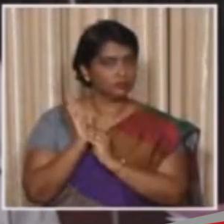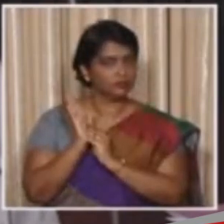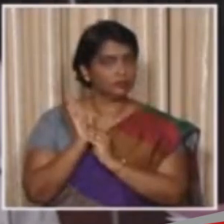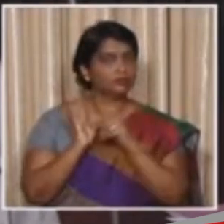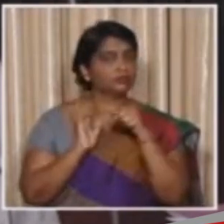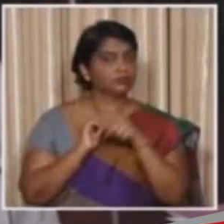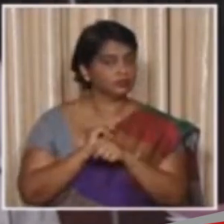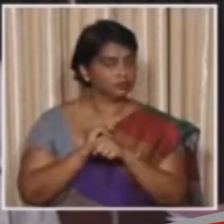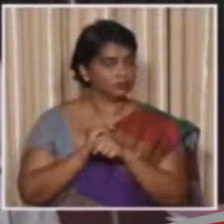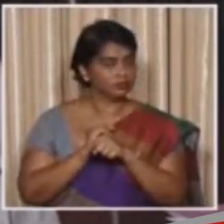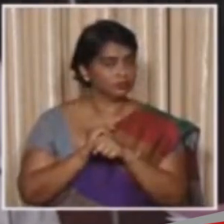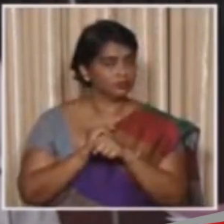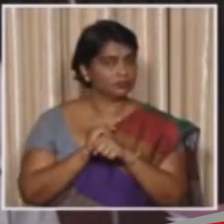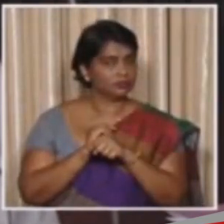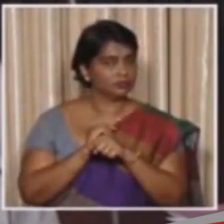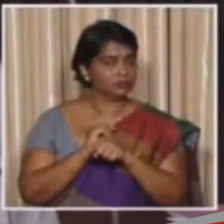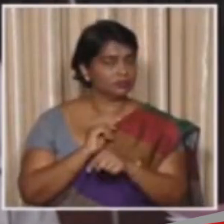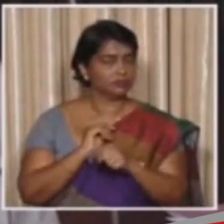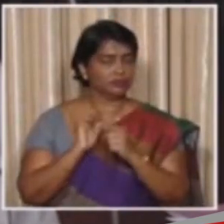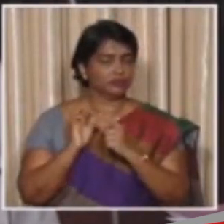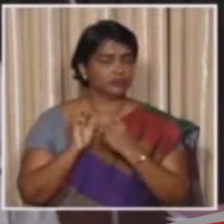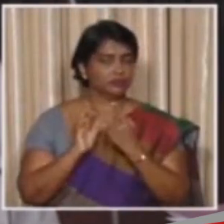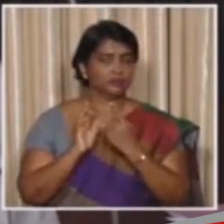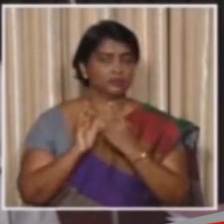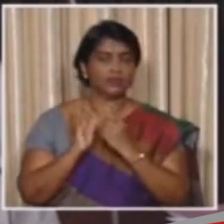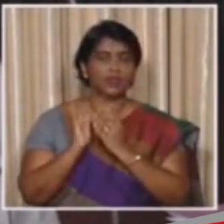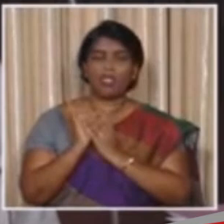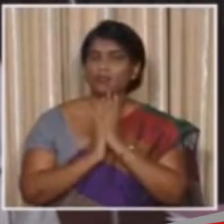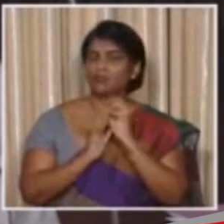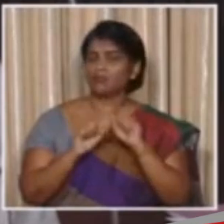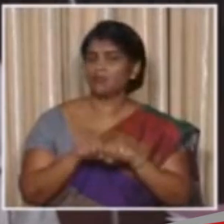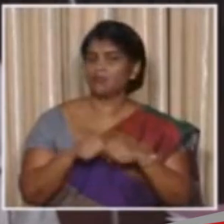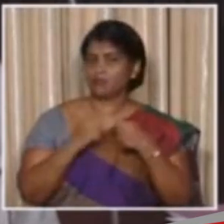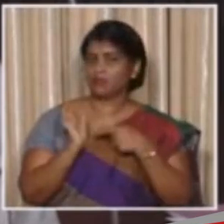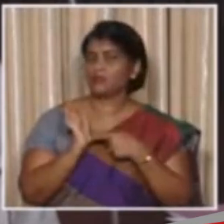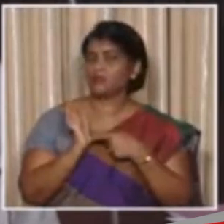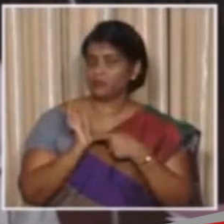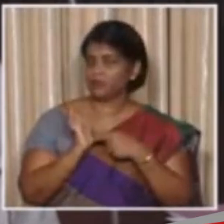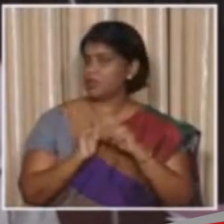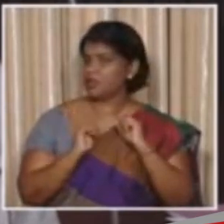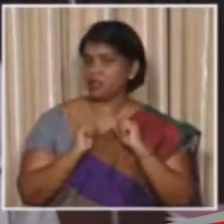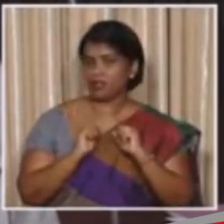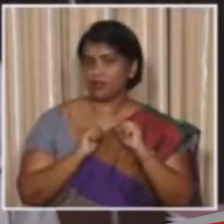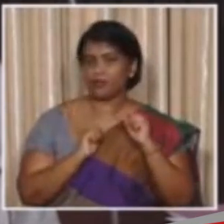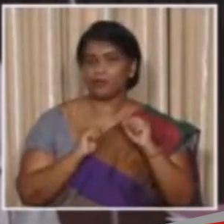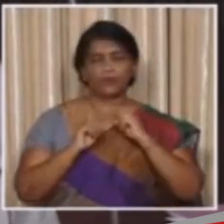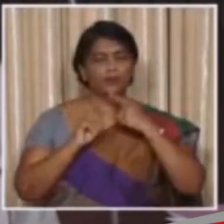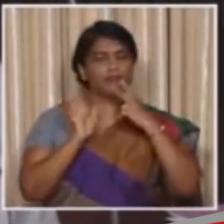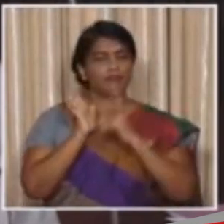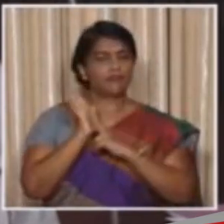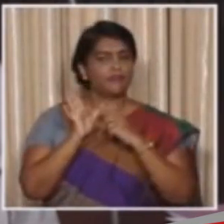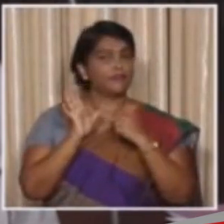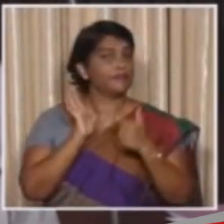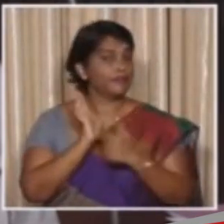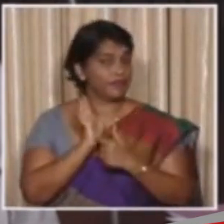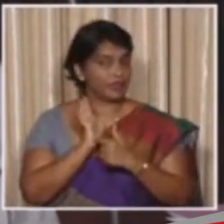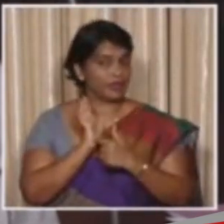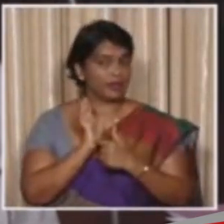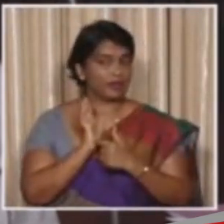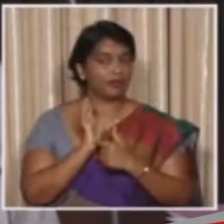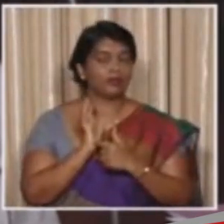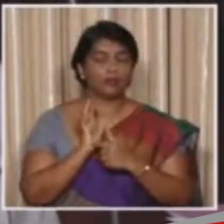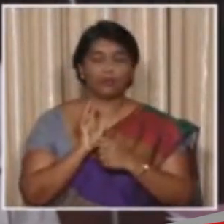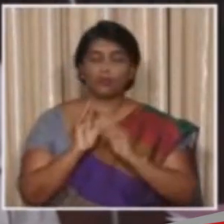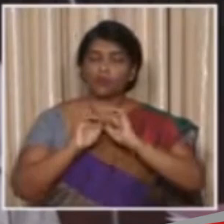මෙතන මේක වරප්‍රසාද කඩකිරීමක් තියෙනවා. මොකද මේ එකතු කළ අගේ බද්ද